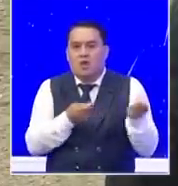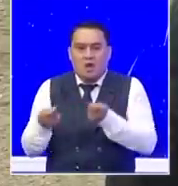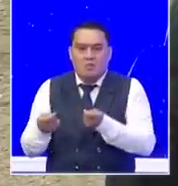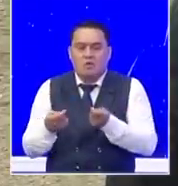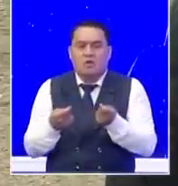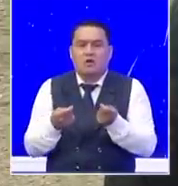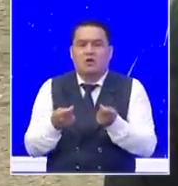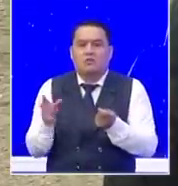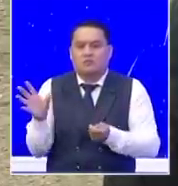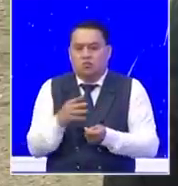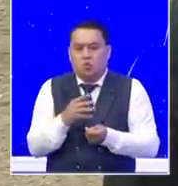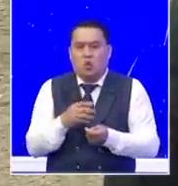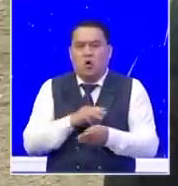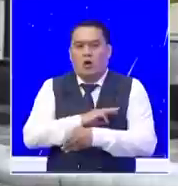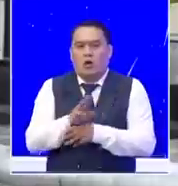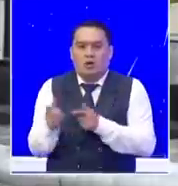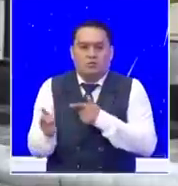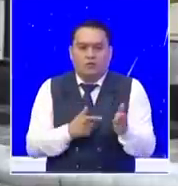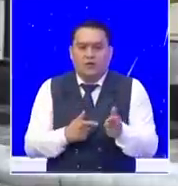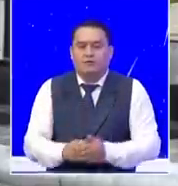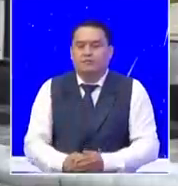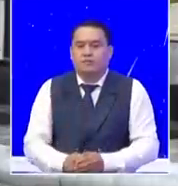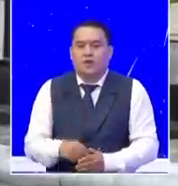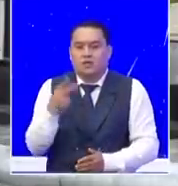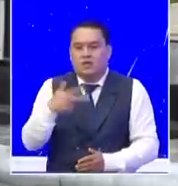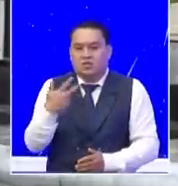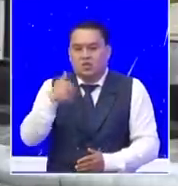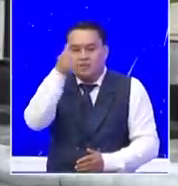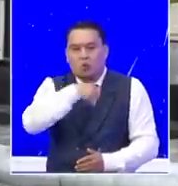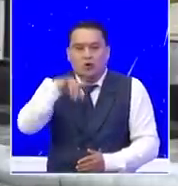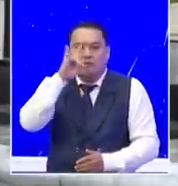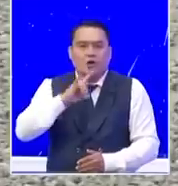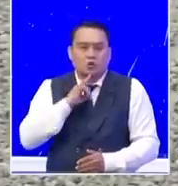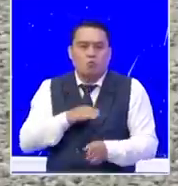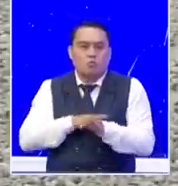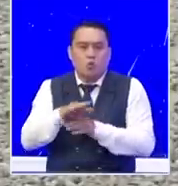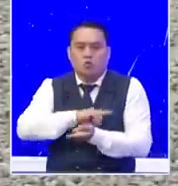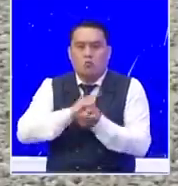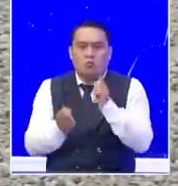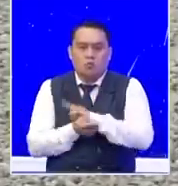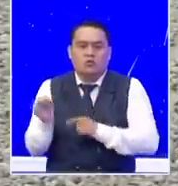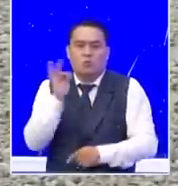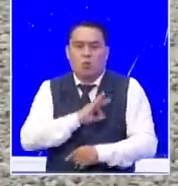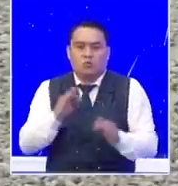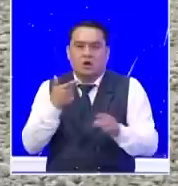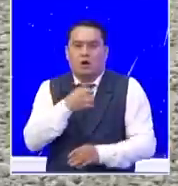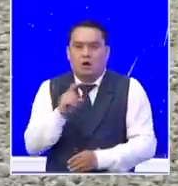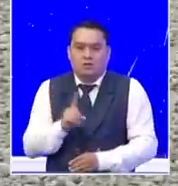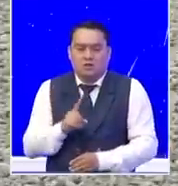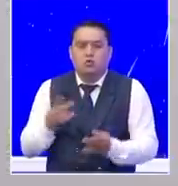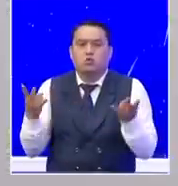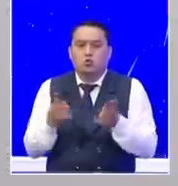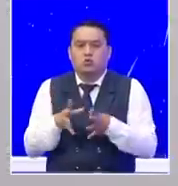кабинеты оборудованы. Внутри здания все готово. В 2030 году Казахстан полностью перейдет к использованию природного газа для